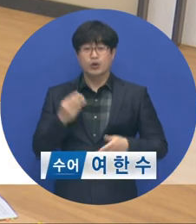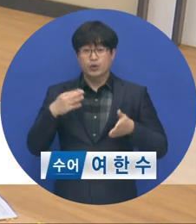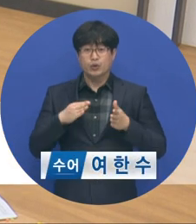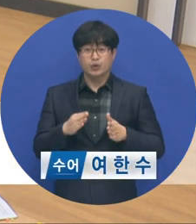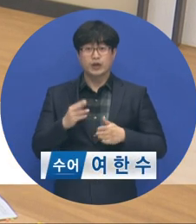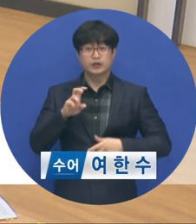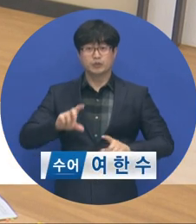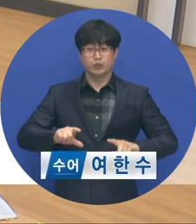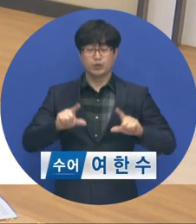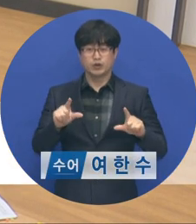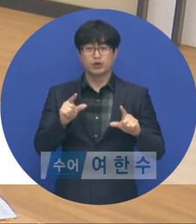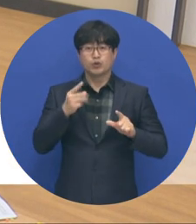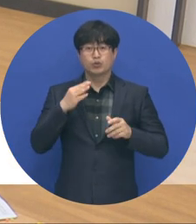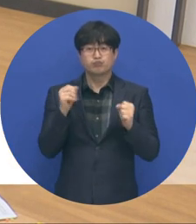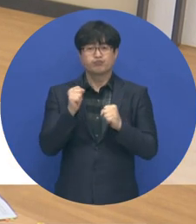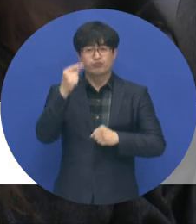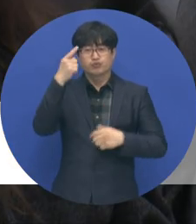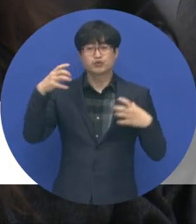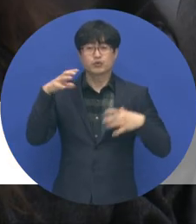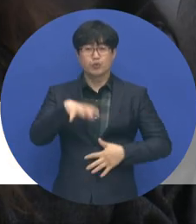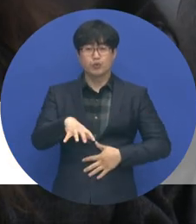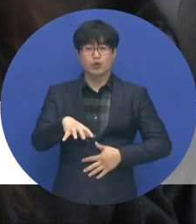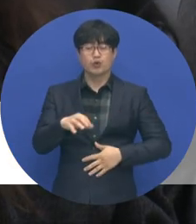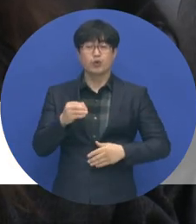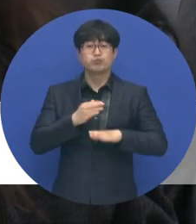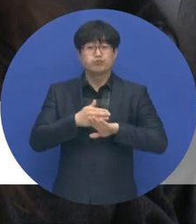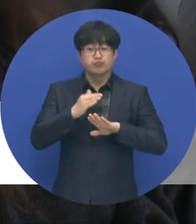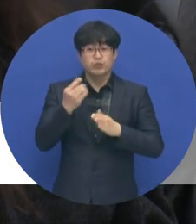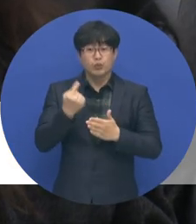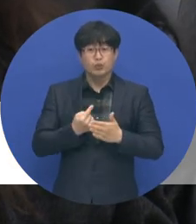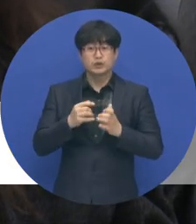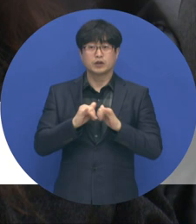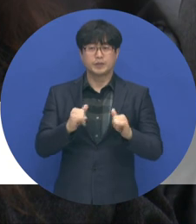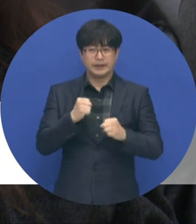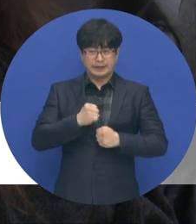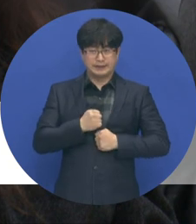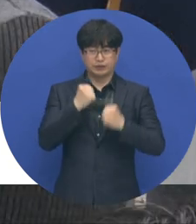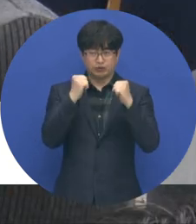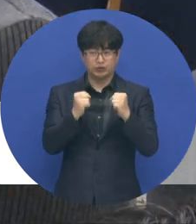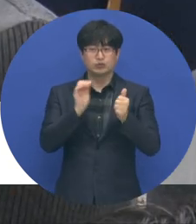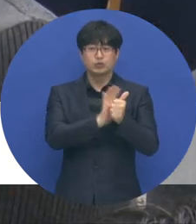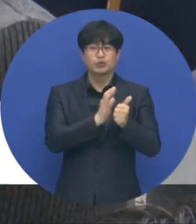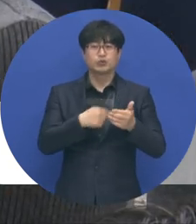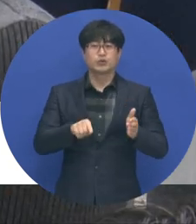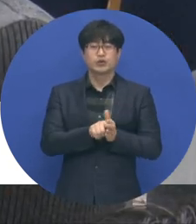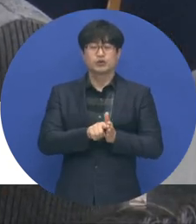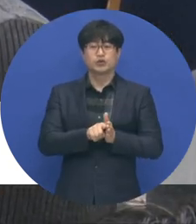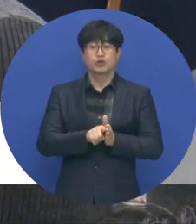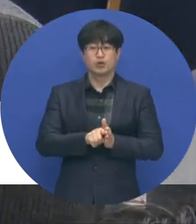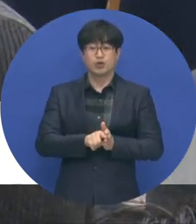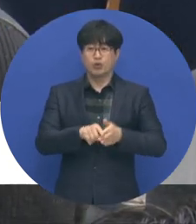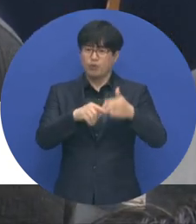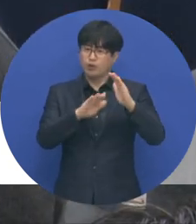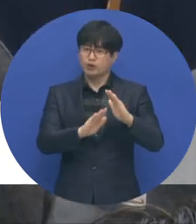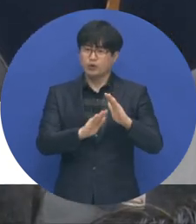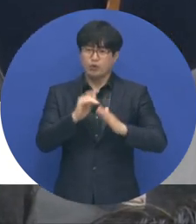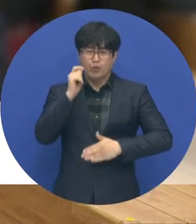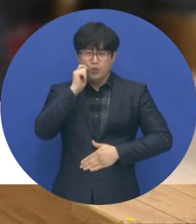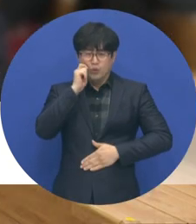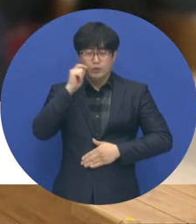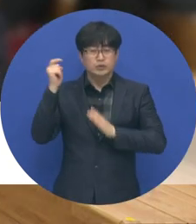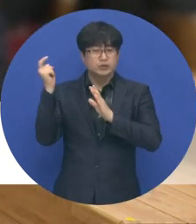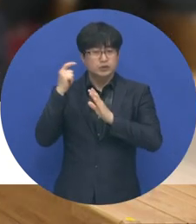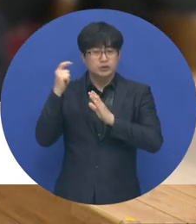경기도가 25일 경기도청 북부청사에서 북한 이탈 주민의 안정적인 정착 지원을 위해 정착 과정에서 겪는 에로